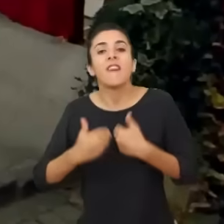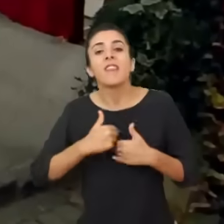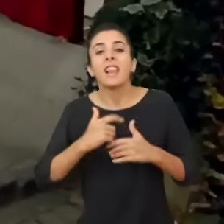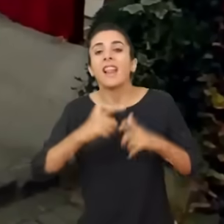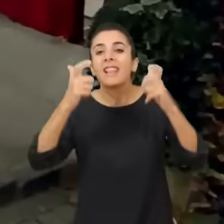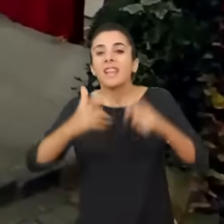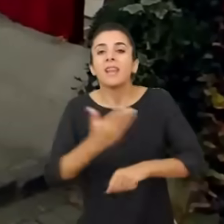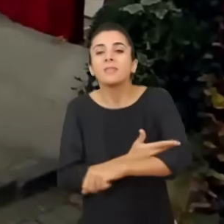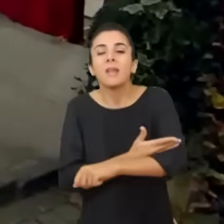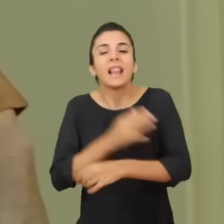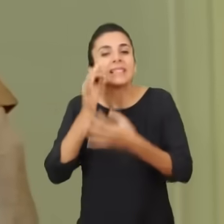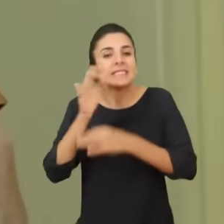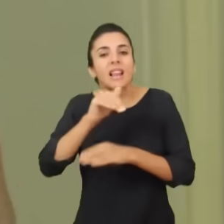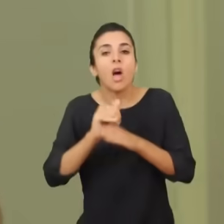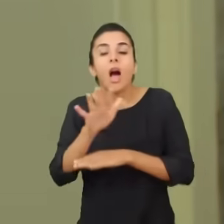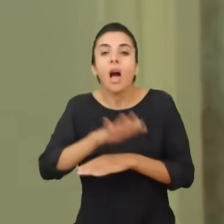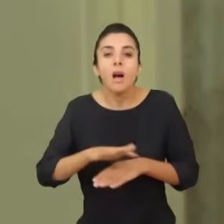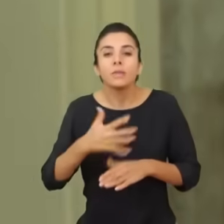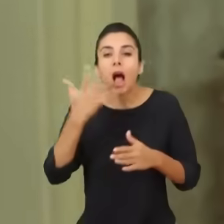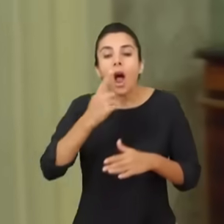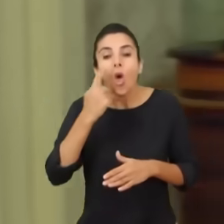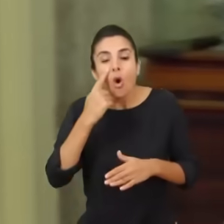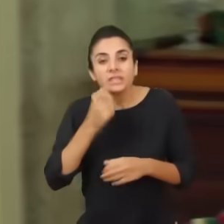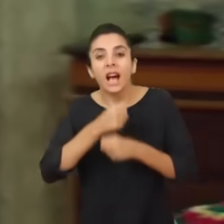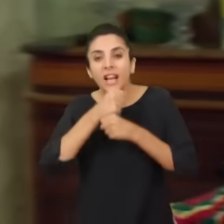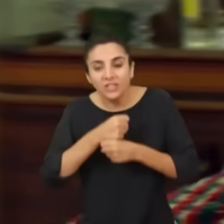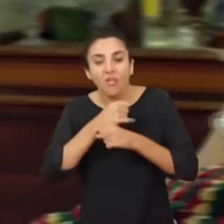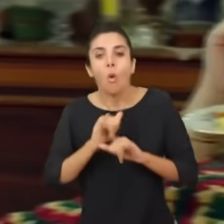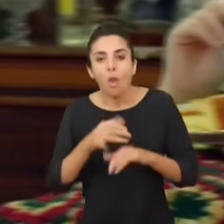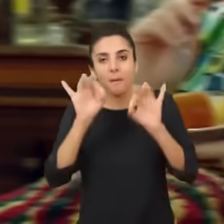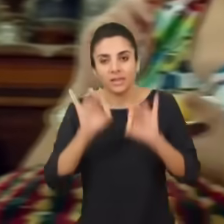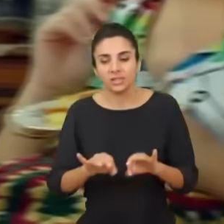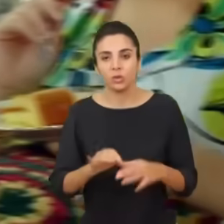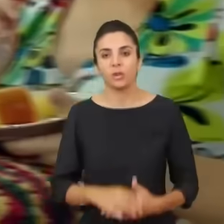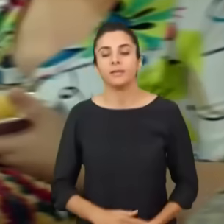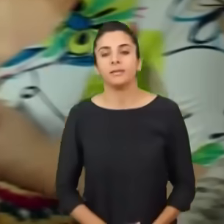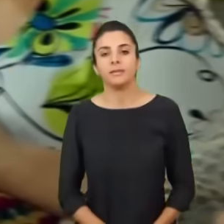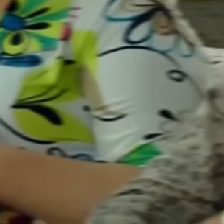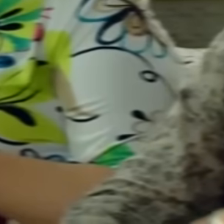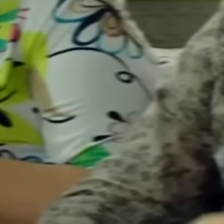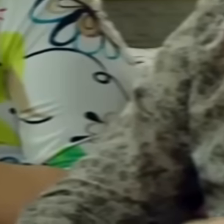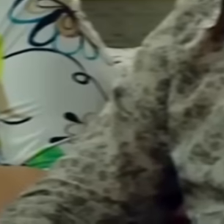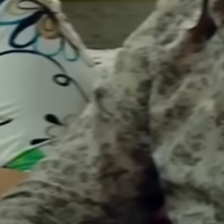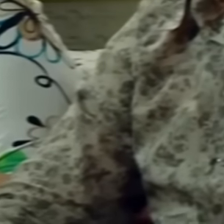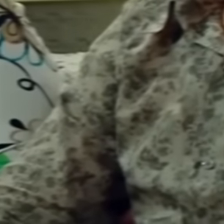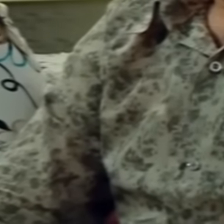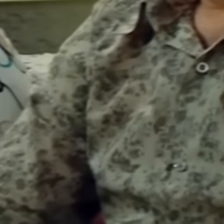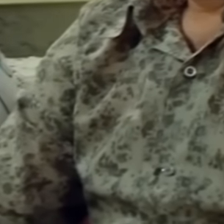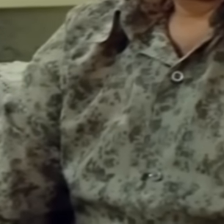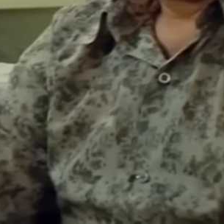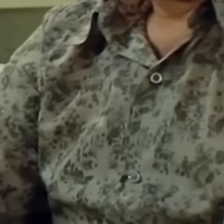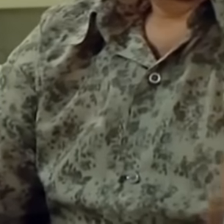Karagöz Hacivat oyunu başlamak üzere. Fehmi koltuğunda uyuklarken Rukiye kek yiyerek televizyona bakıyor Ahmet